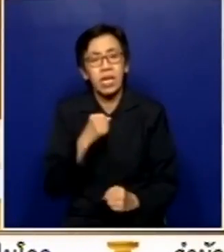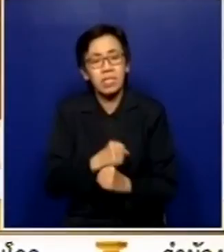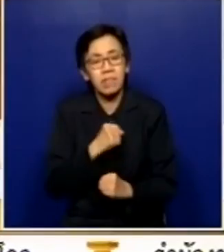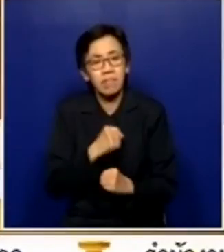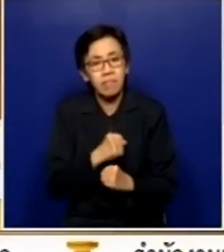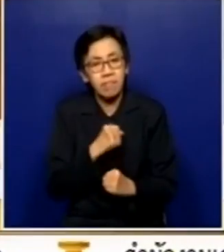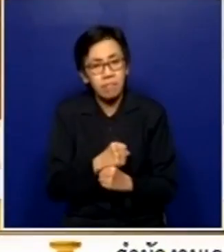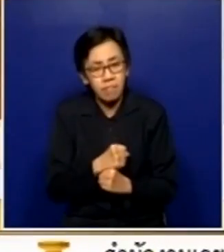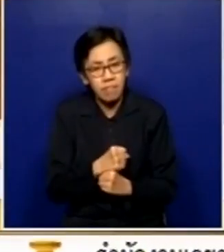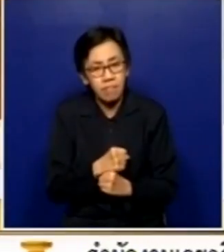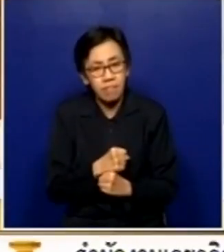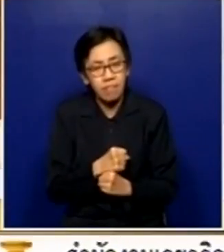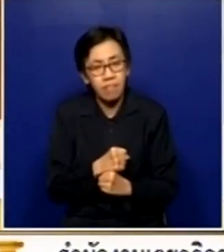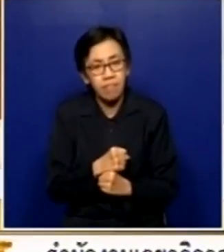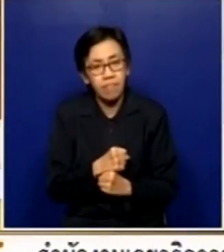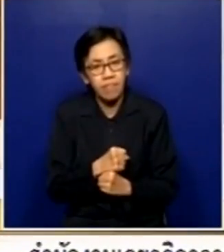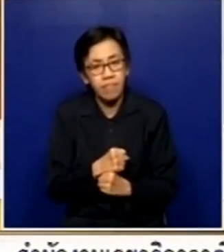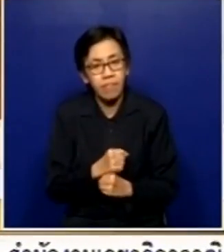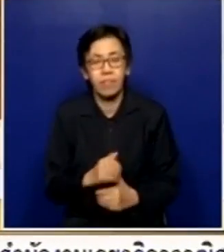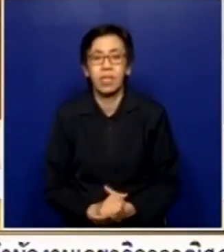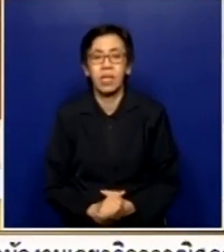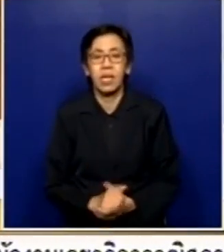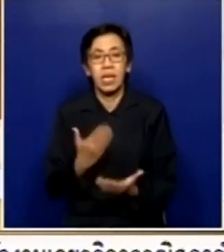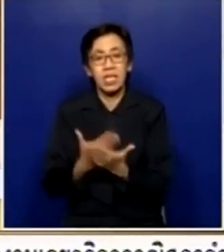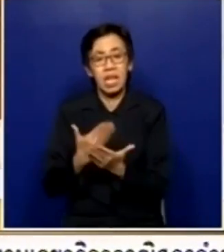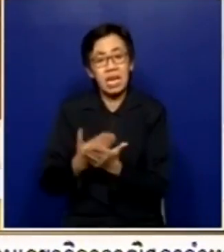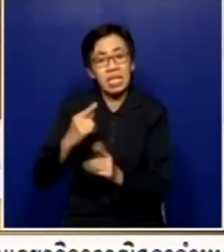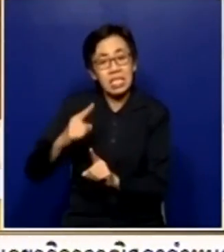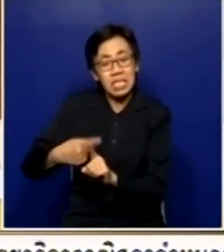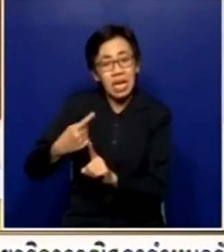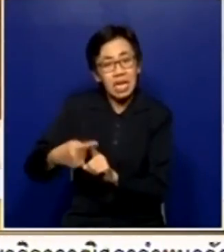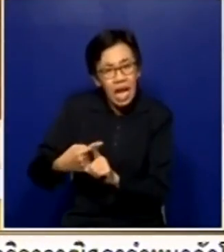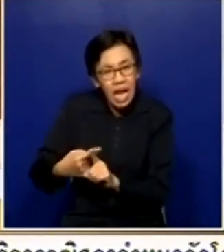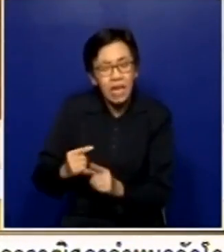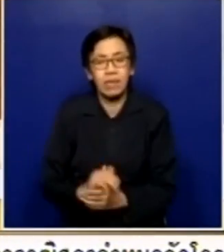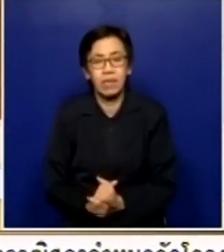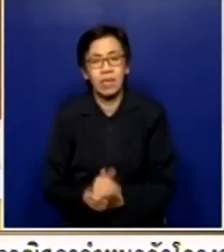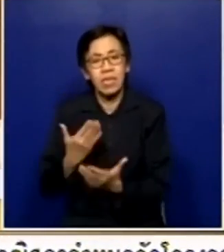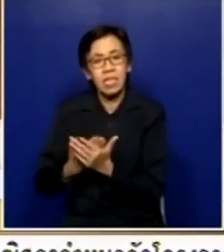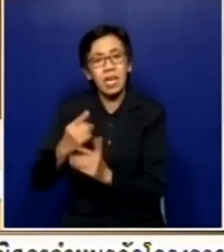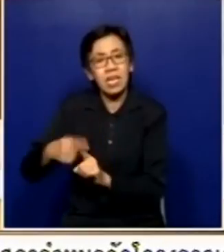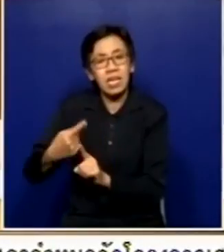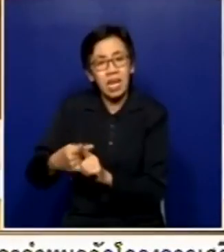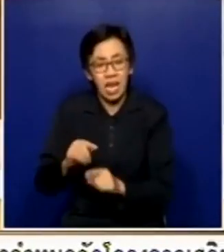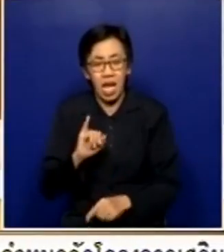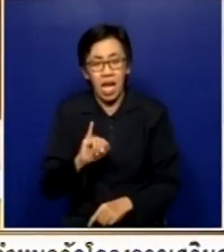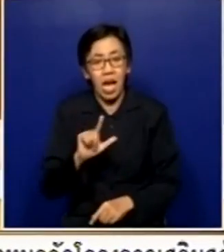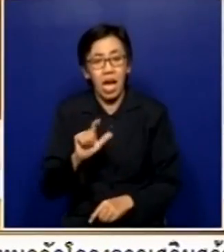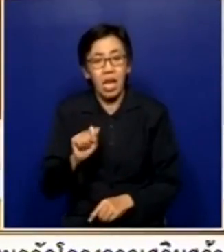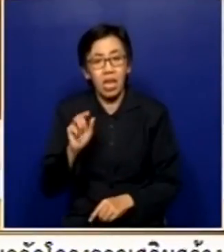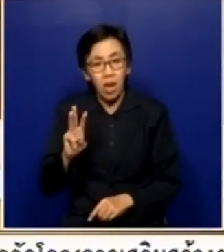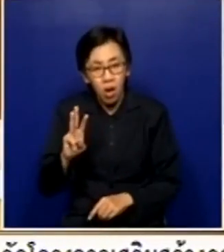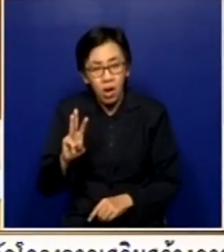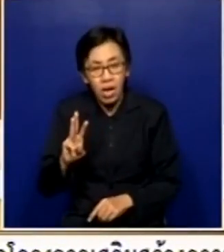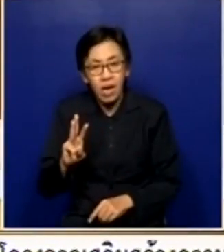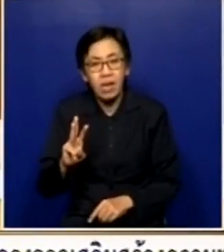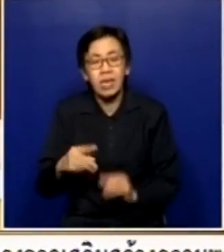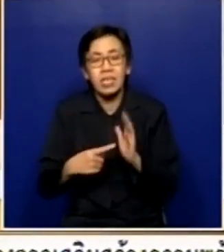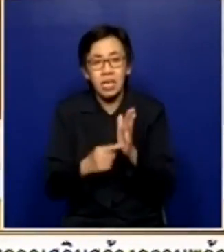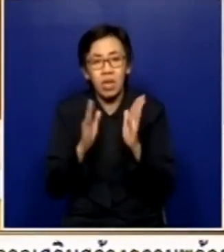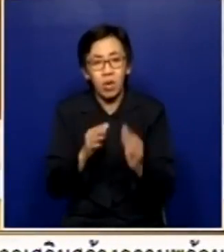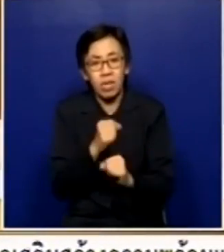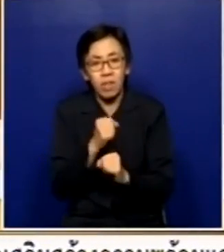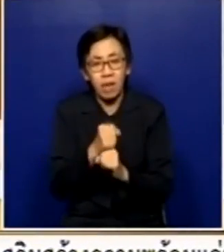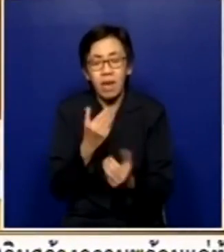สิ่งที่เอ่อถ้าพูดถึงเงินเดือนตอบแทนดีฉันไม่คิดว่าไทรอยด์จะเปิดเผยเงินเดือนของของพนักงาน